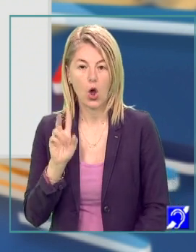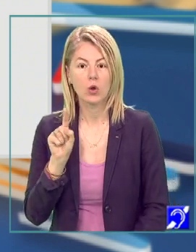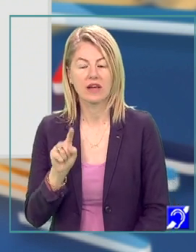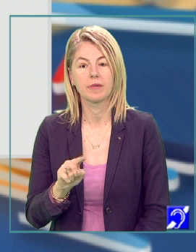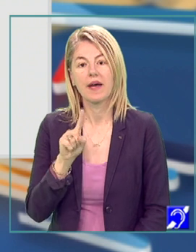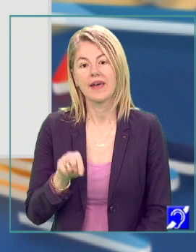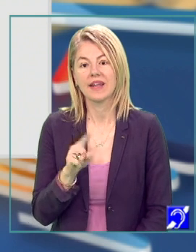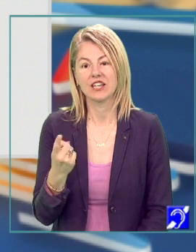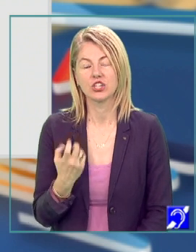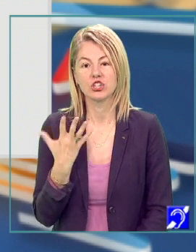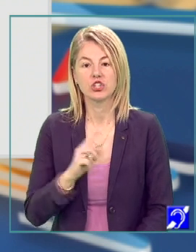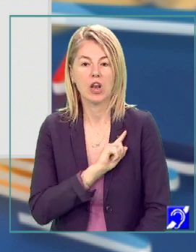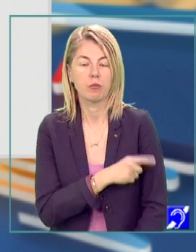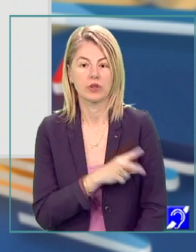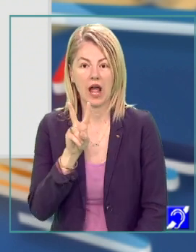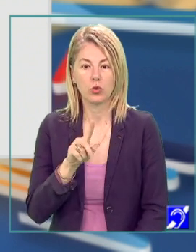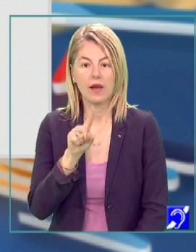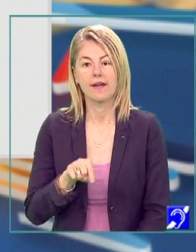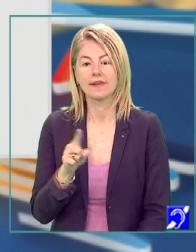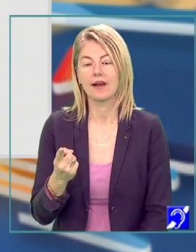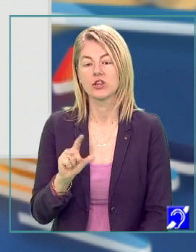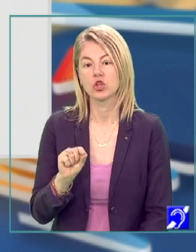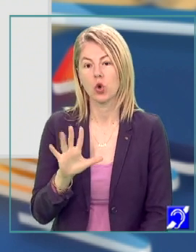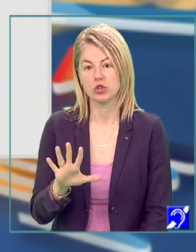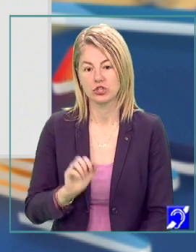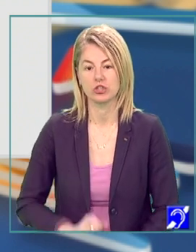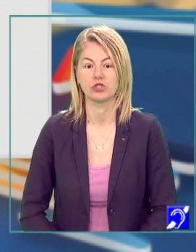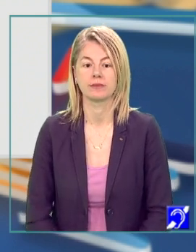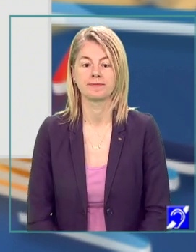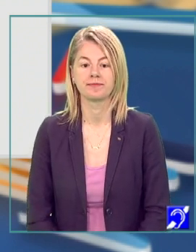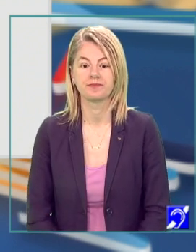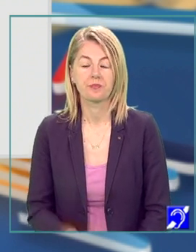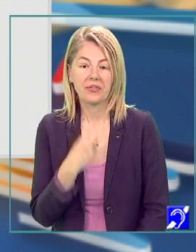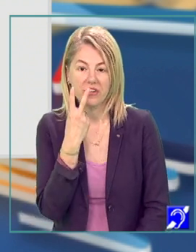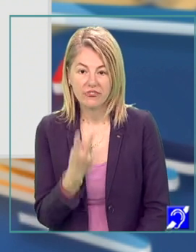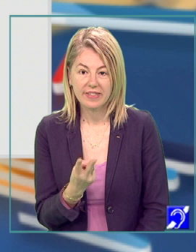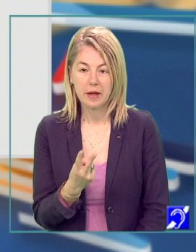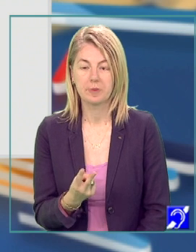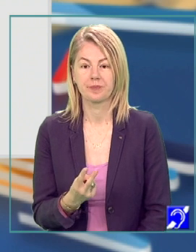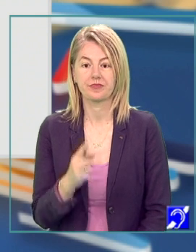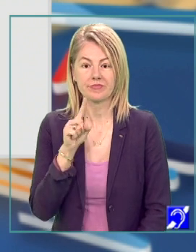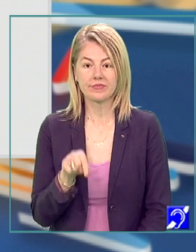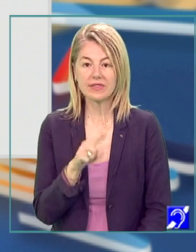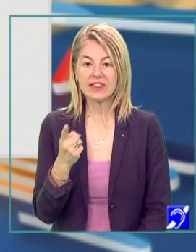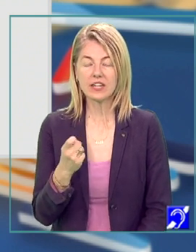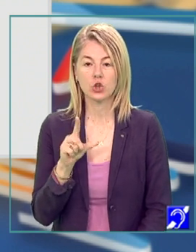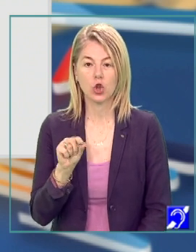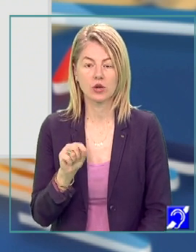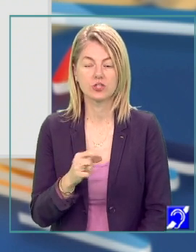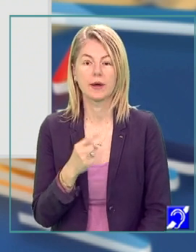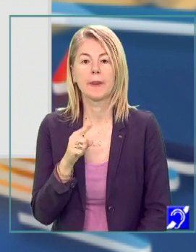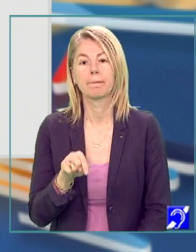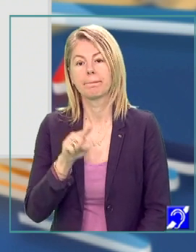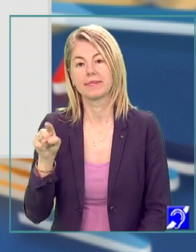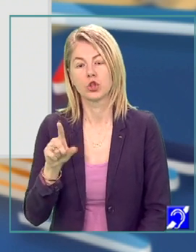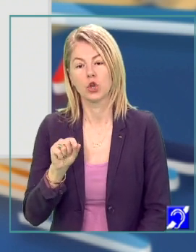avem radical din 5 la a doua, adică radical din 25. Constatăm că radical din 20 minus radical